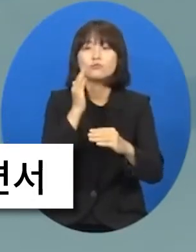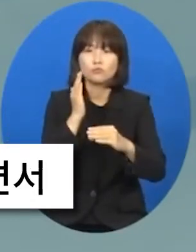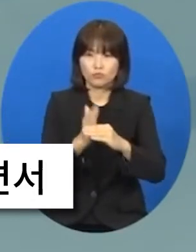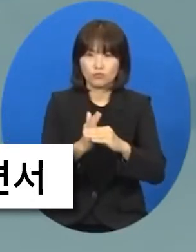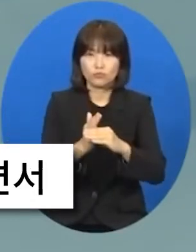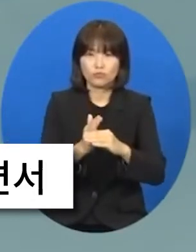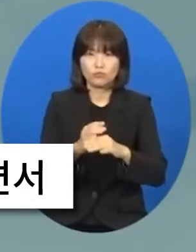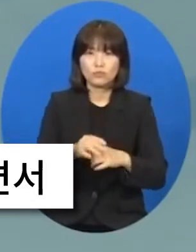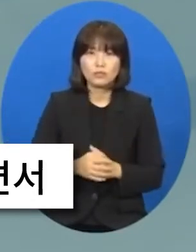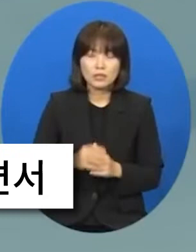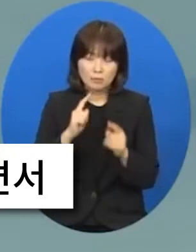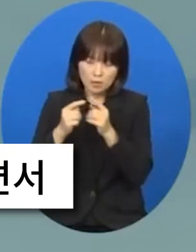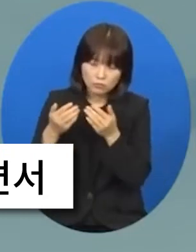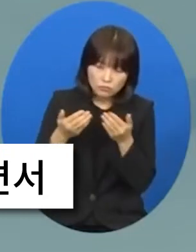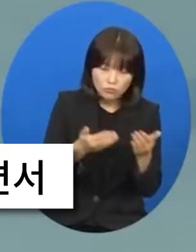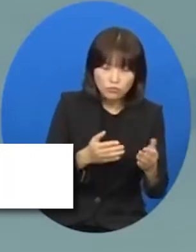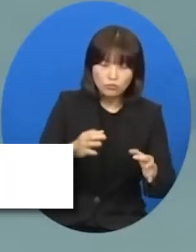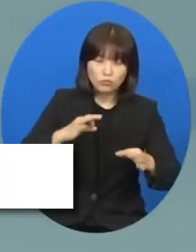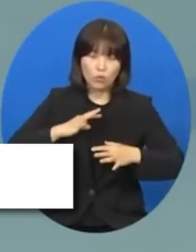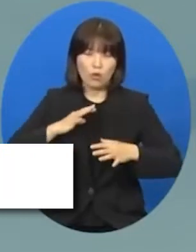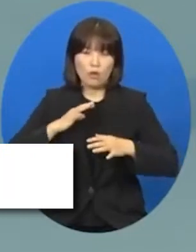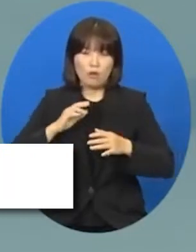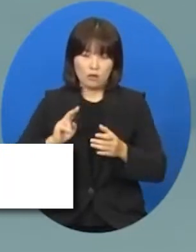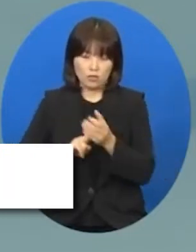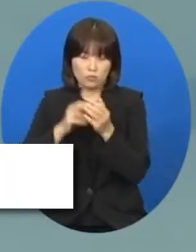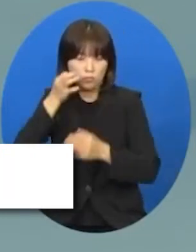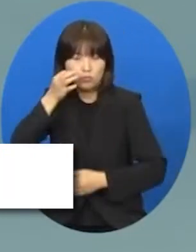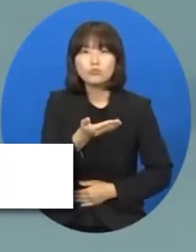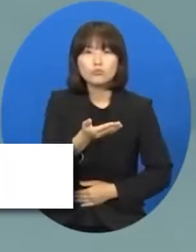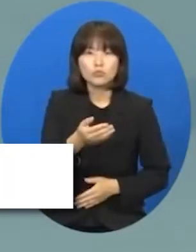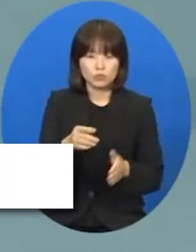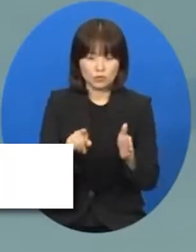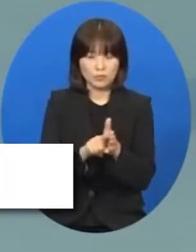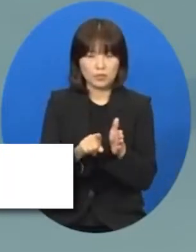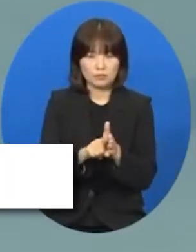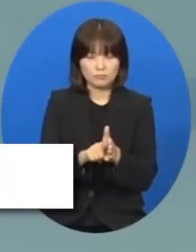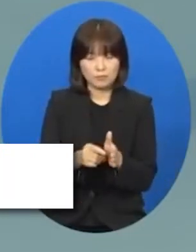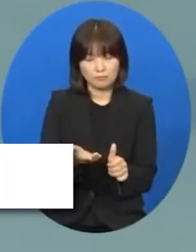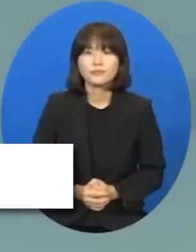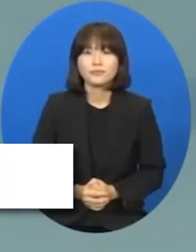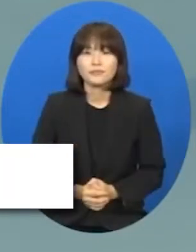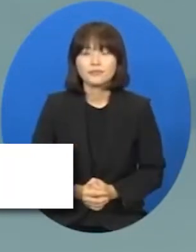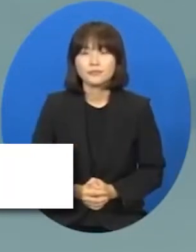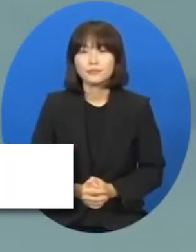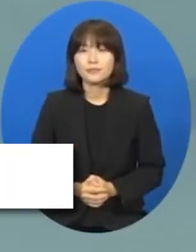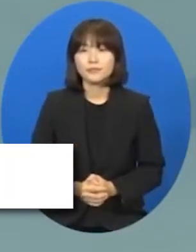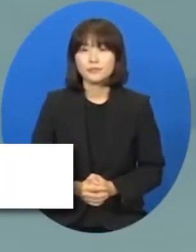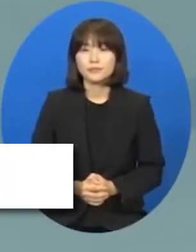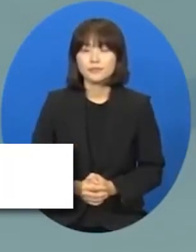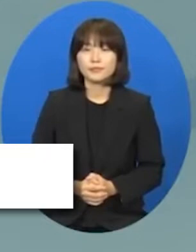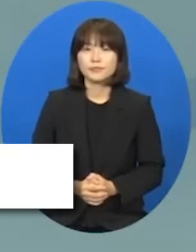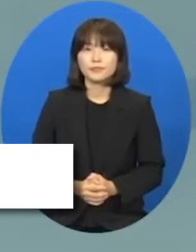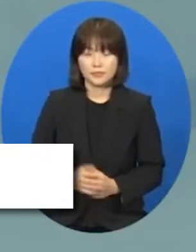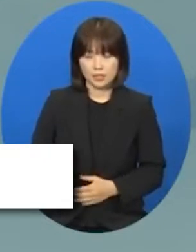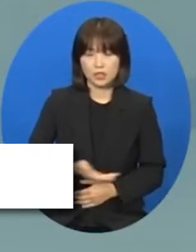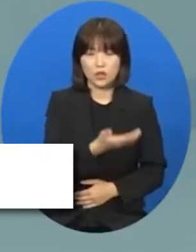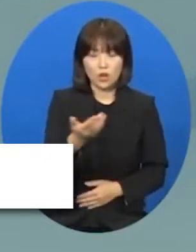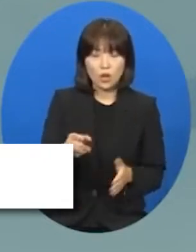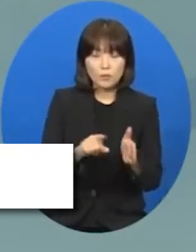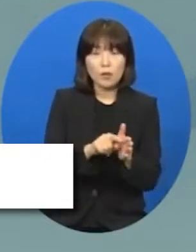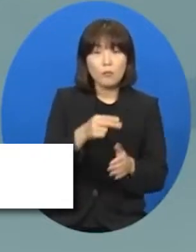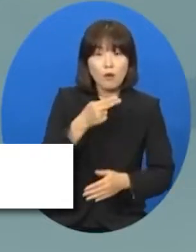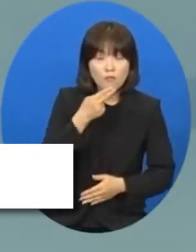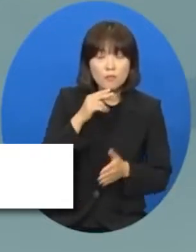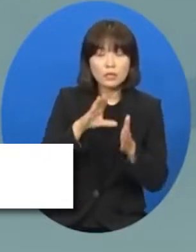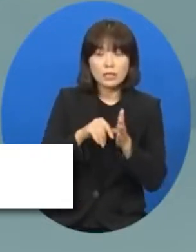놀라운 역사를 보여주시고 막 이러면서 그의 믿음을 키워 가고 계십니다 그래서 여러분 믿음이 없을 때 증거를